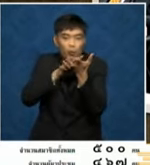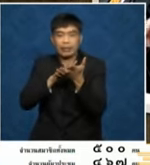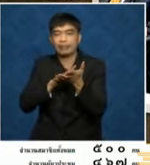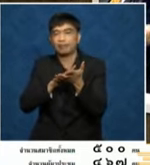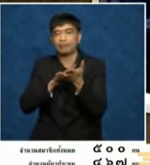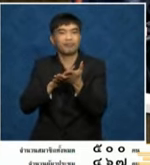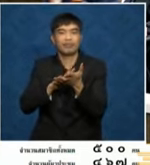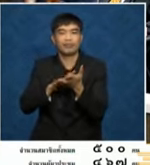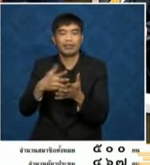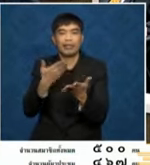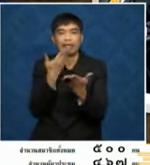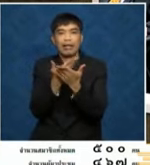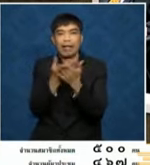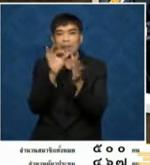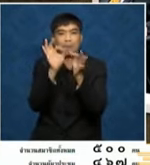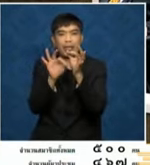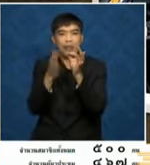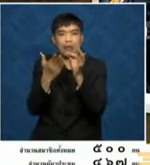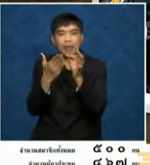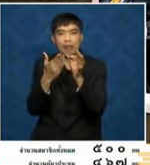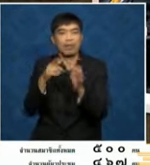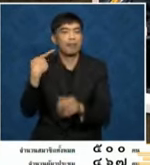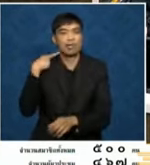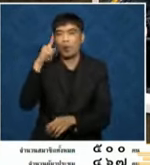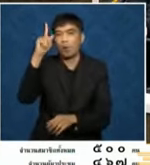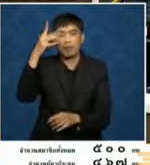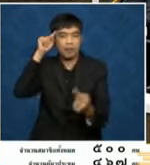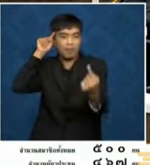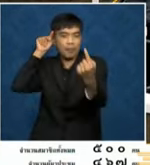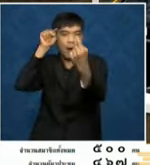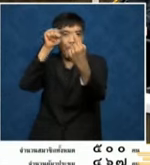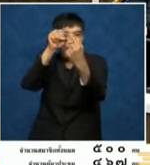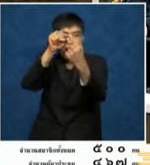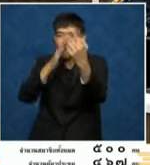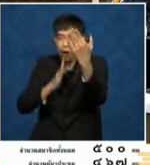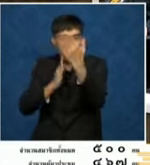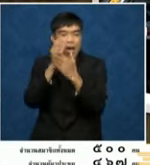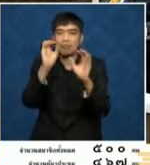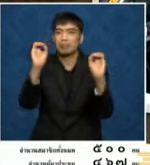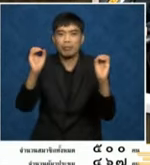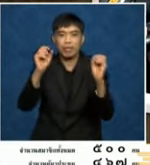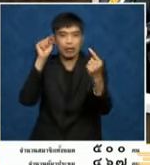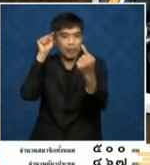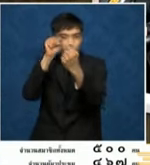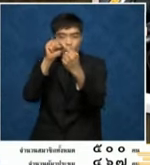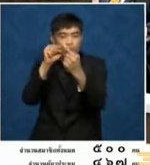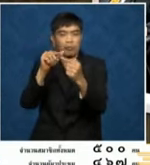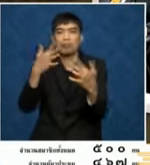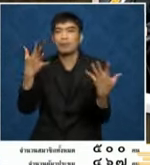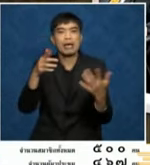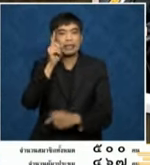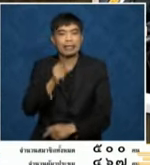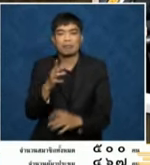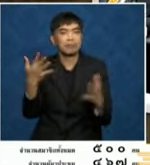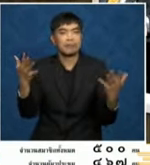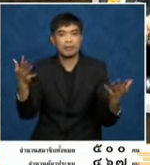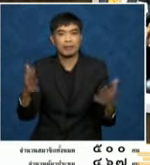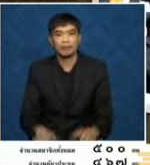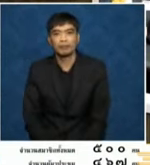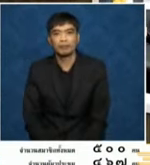สิ้นเปลืองนะครับไม่ได้นำไปสู่เป้าหมายหรือวัตถุประสงค์หรือการใช้งบประมาณที่มีประสิทธิภาพได้จริงๆเพราะนั้น